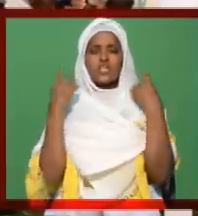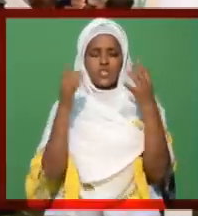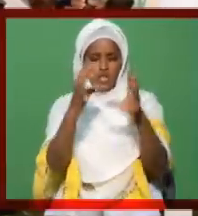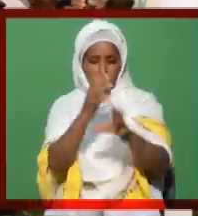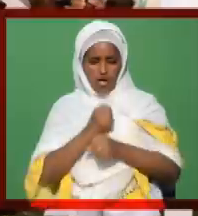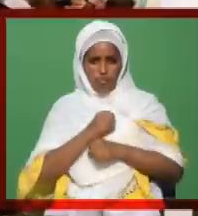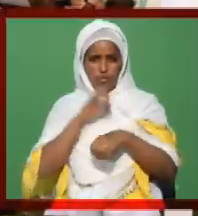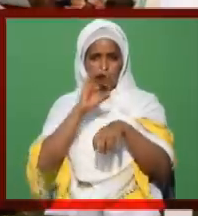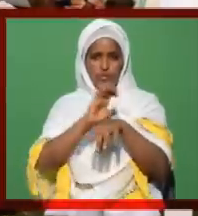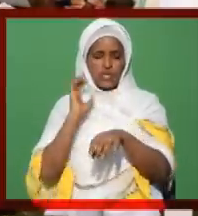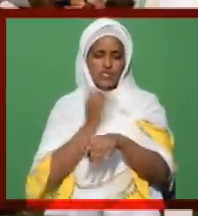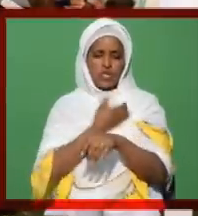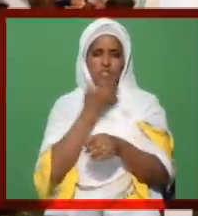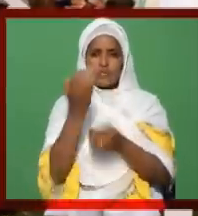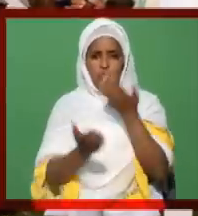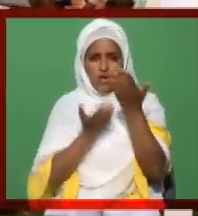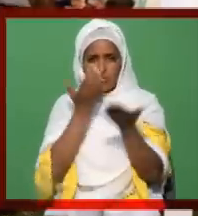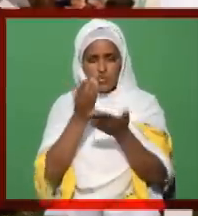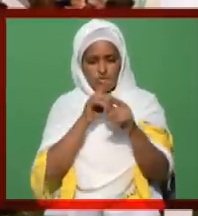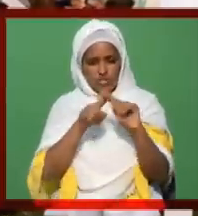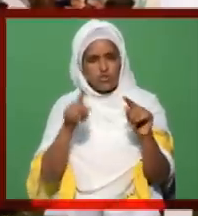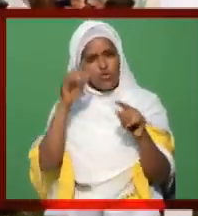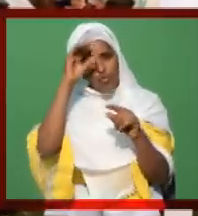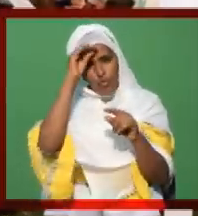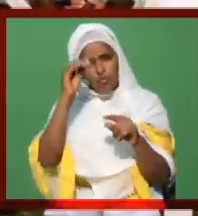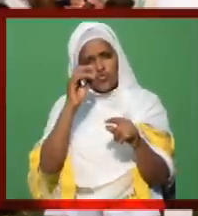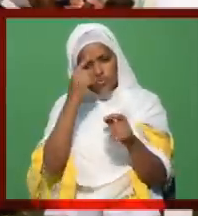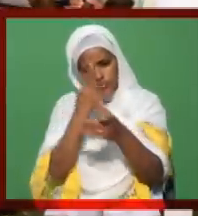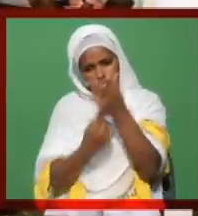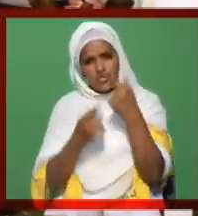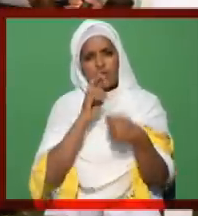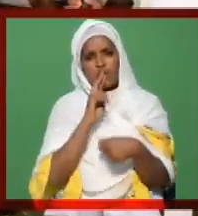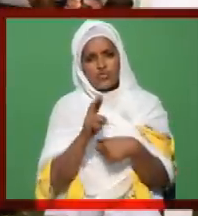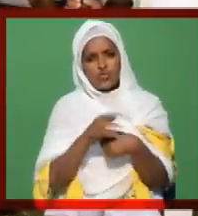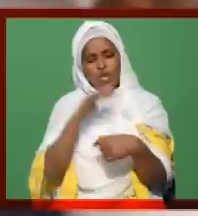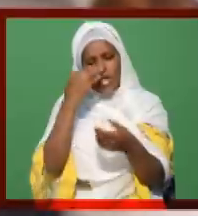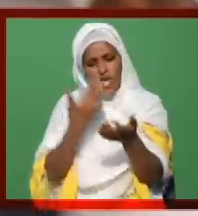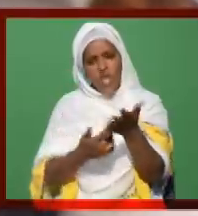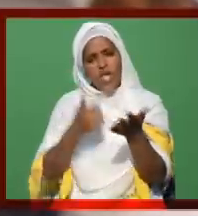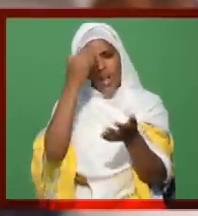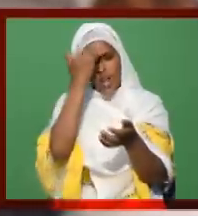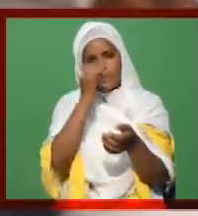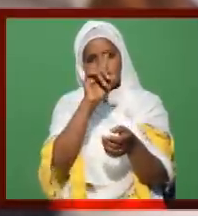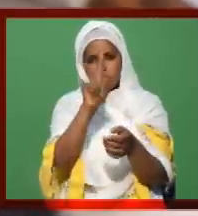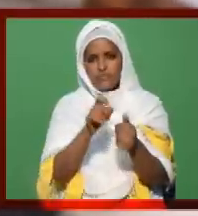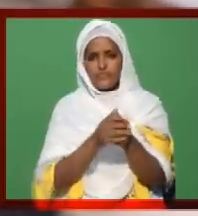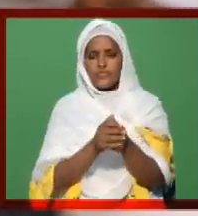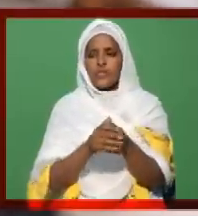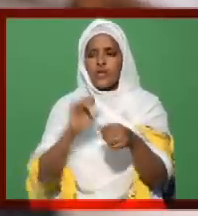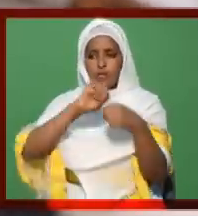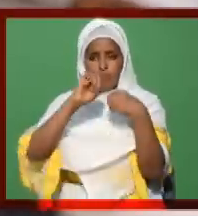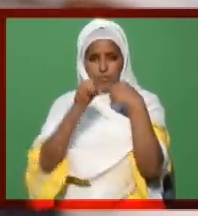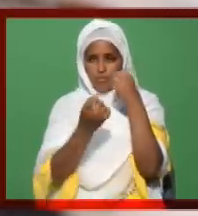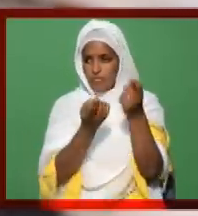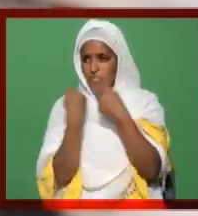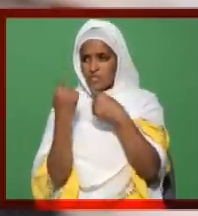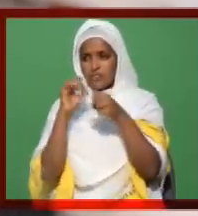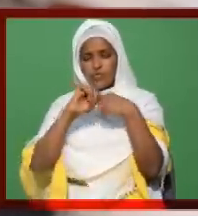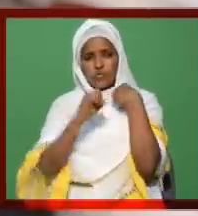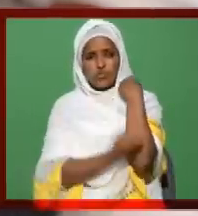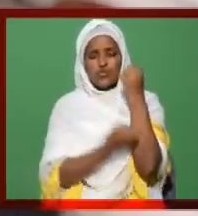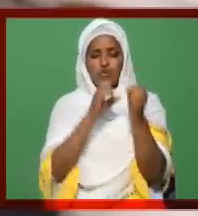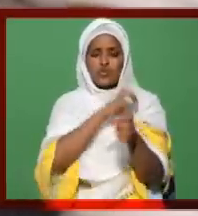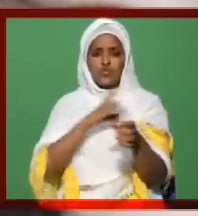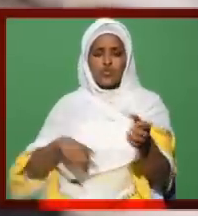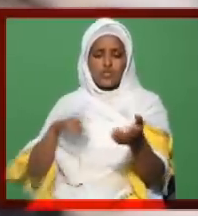በቤተ ክርስቲያናችን የሚያገለግሉት ግን ወንዶች ናቸው። ይህ ለምን ሆነ? በመሰረቱ የክርስቶስን